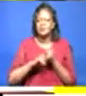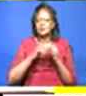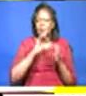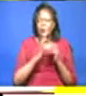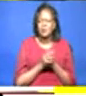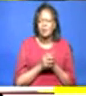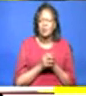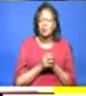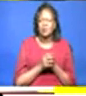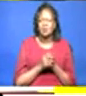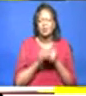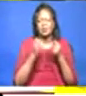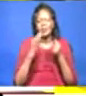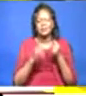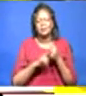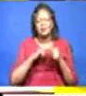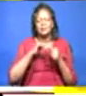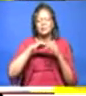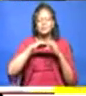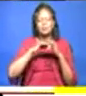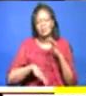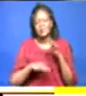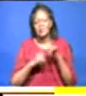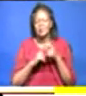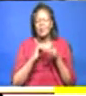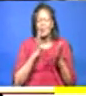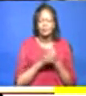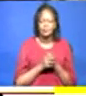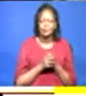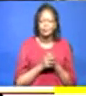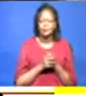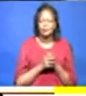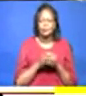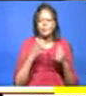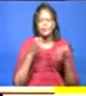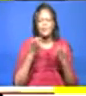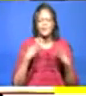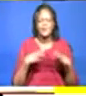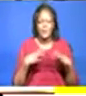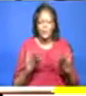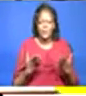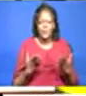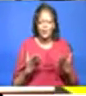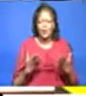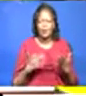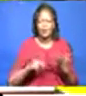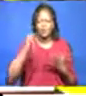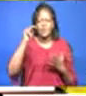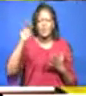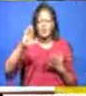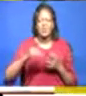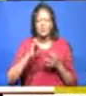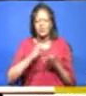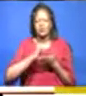less, and also for proximity to the traders, the northern corridor, so that is why we chose